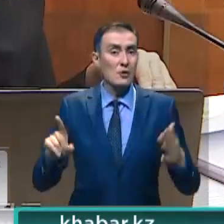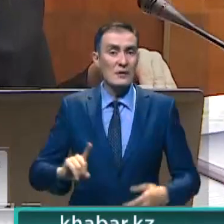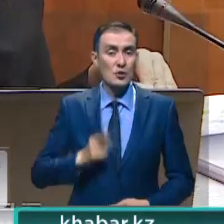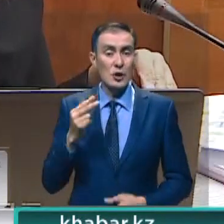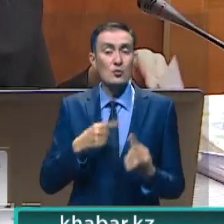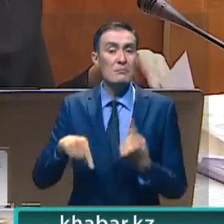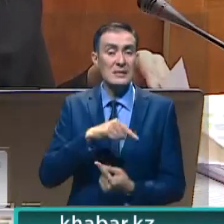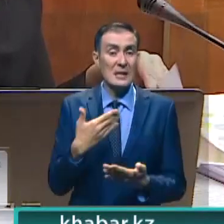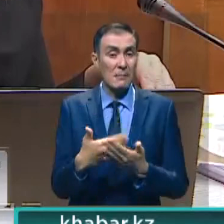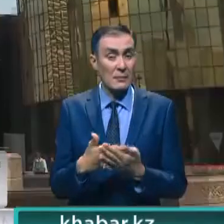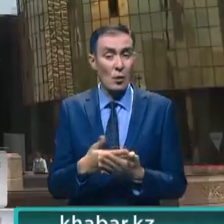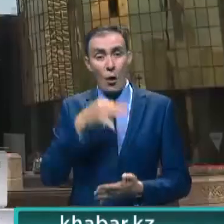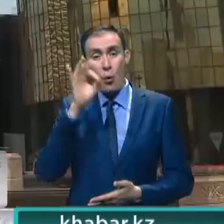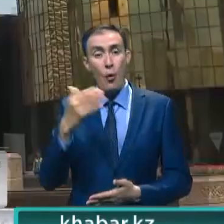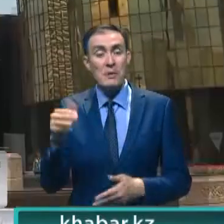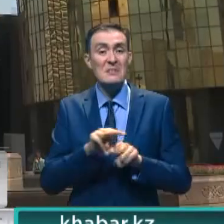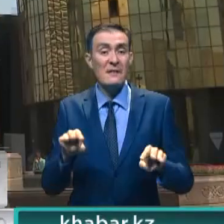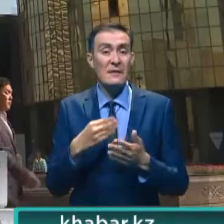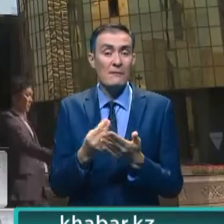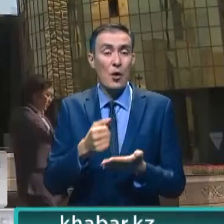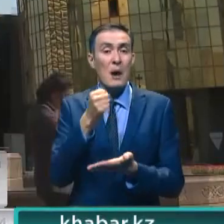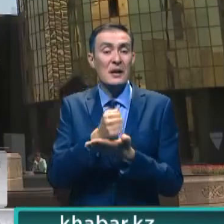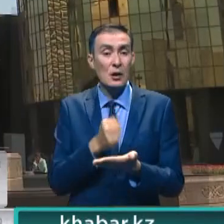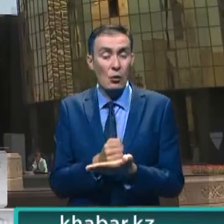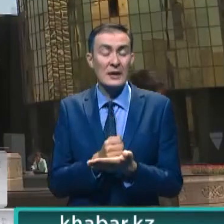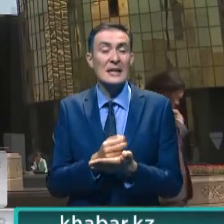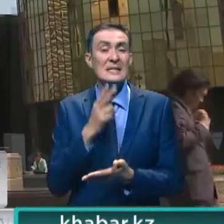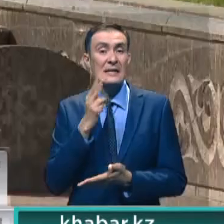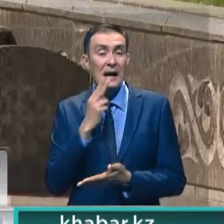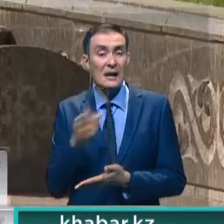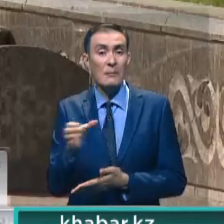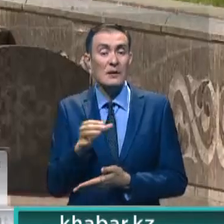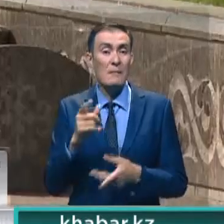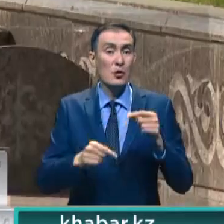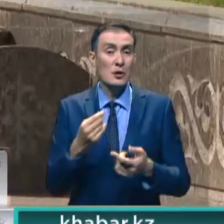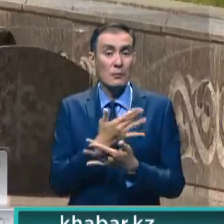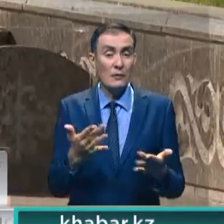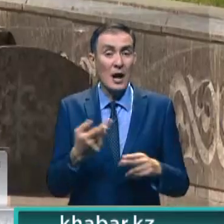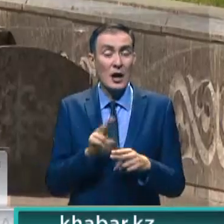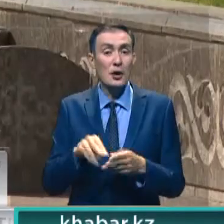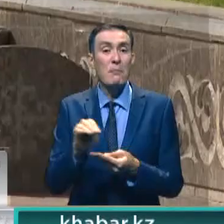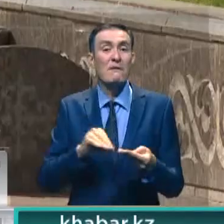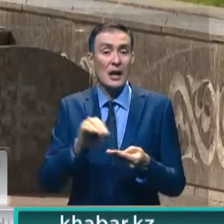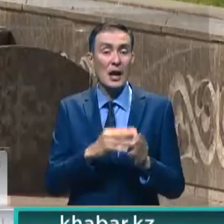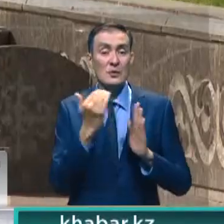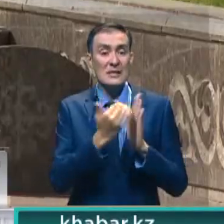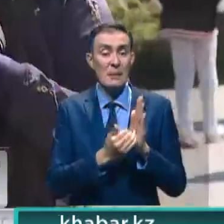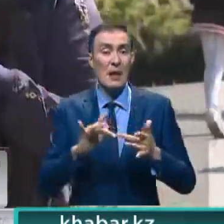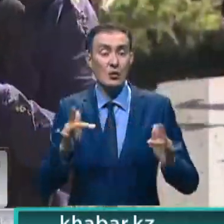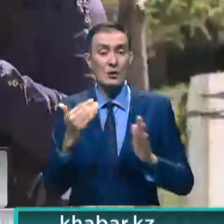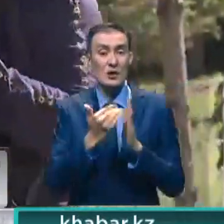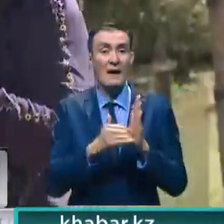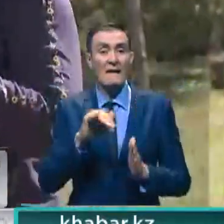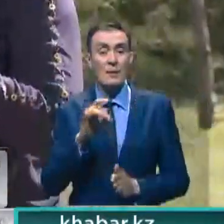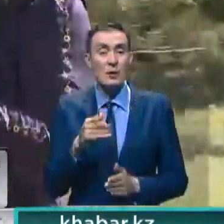возмущение у бизнеса вызвал, например, опыт Минфина по маркировке сигарет, алкоголя и молочки. Дело в том, что они дублируют систему электронной